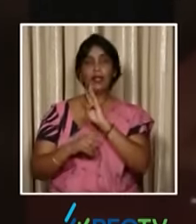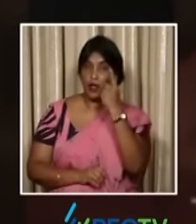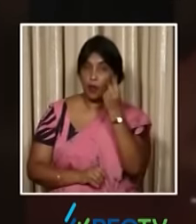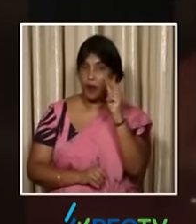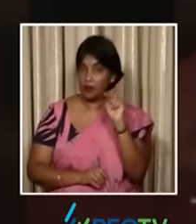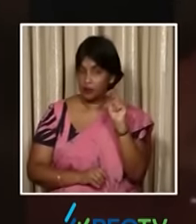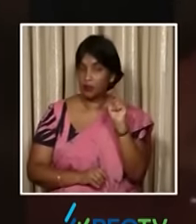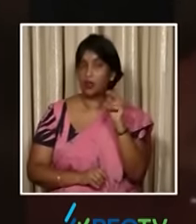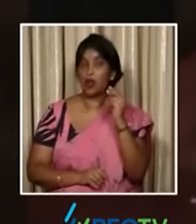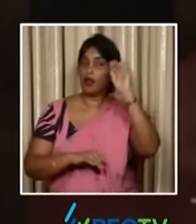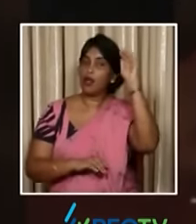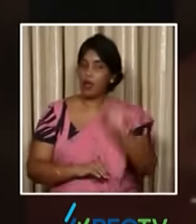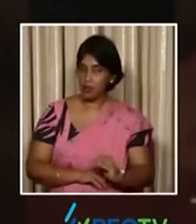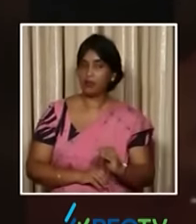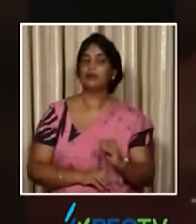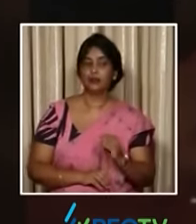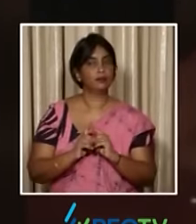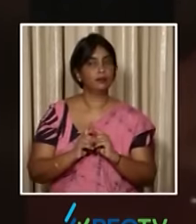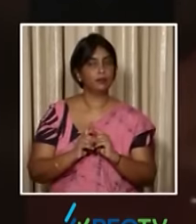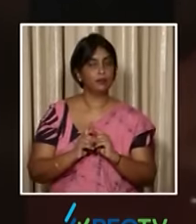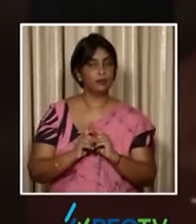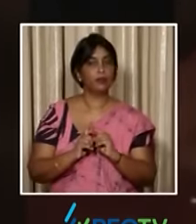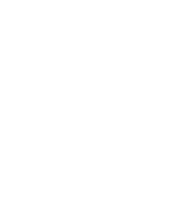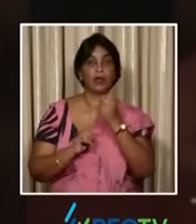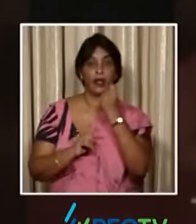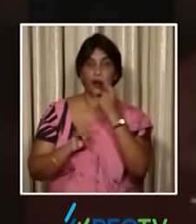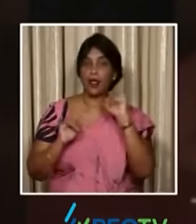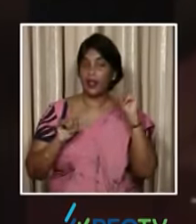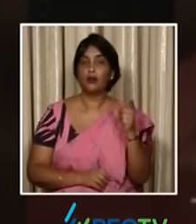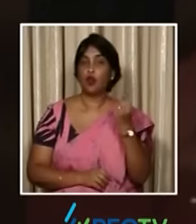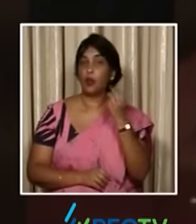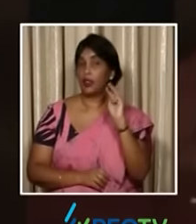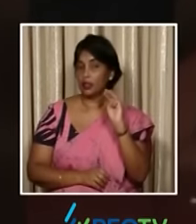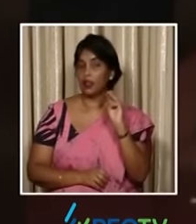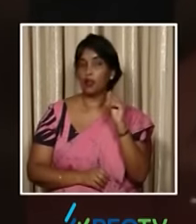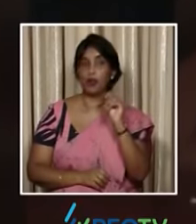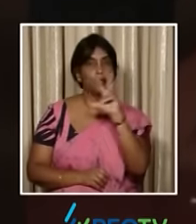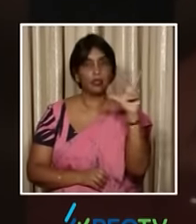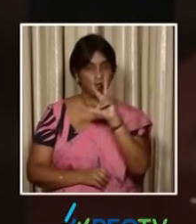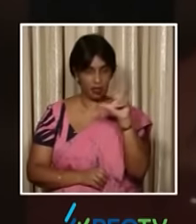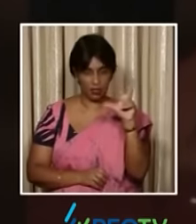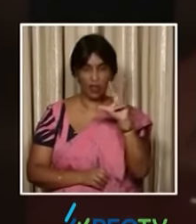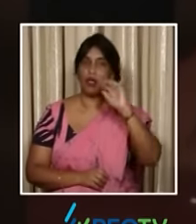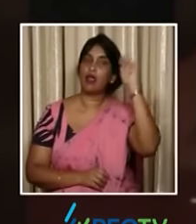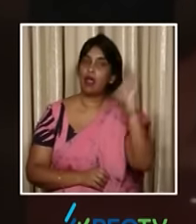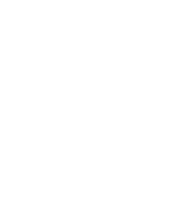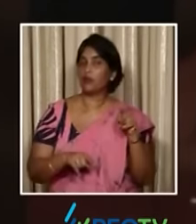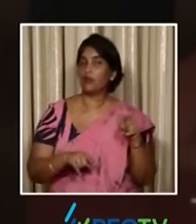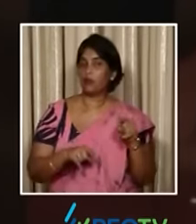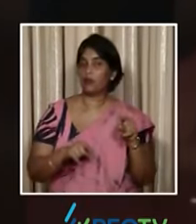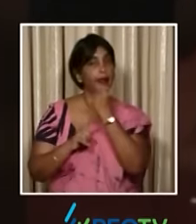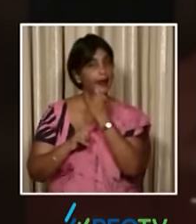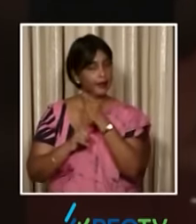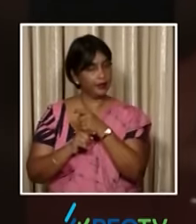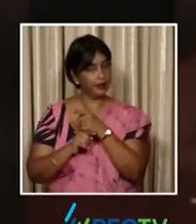60යි අතරේ රුපියල් 9ක් දක්වා යෝජනා කරලා තියෙනවා. ඒකක 60යි 90යි අතරේ රුපියල් 18 දක්වා අඩු කරන්න අපි යෝජනා කරලා තියෙනවා. එහෙම